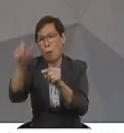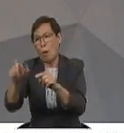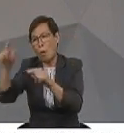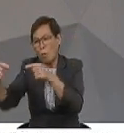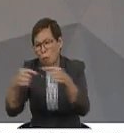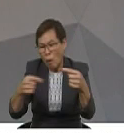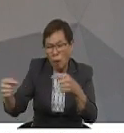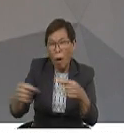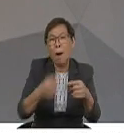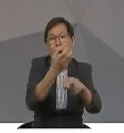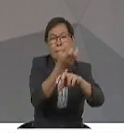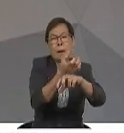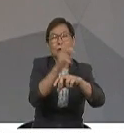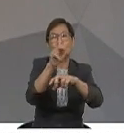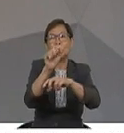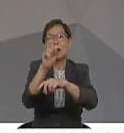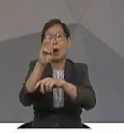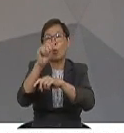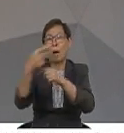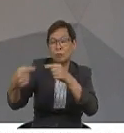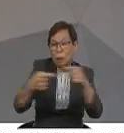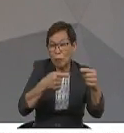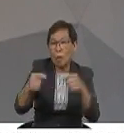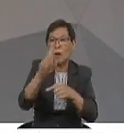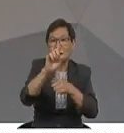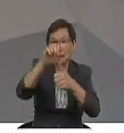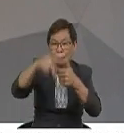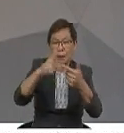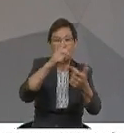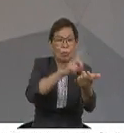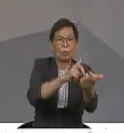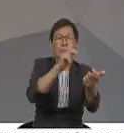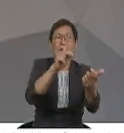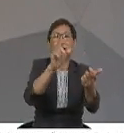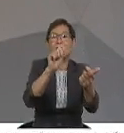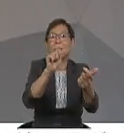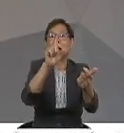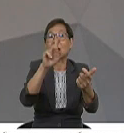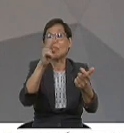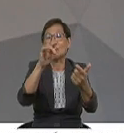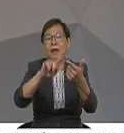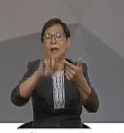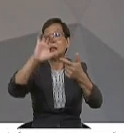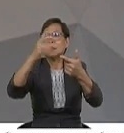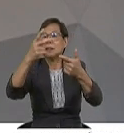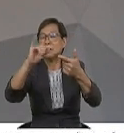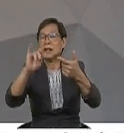Negeri Batu Kawar pada pilihan raya kali ini menentang calon DAP Dr. Kelvin Yi, Chai Kwe Kun daripada